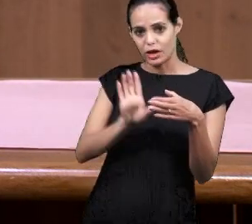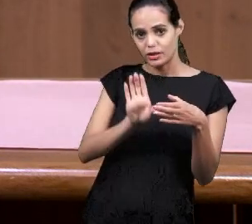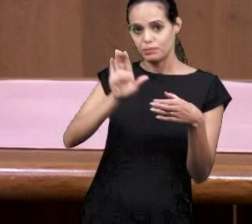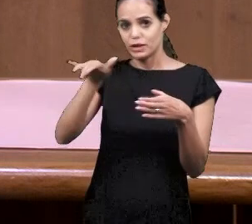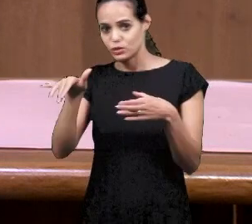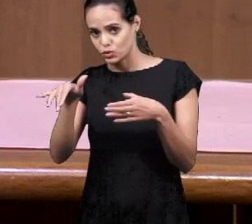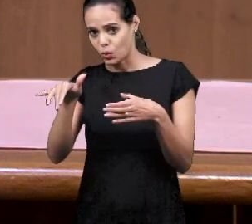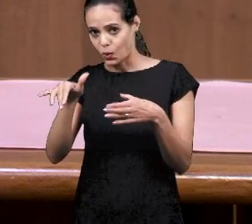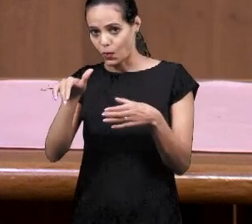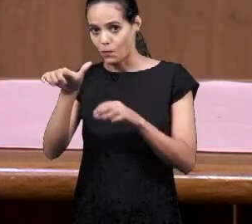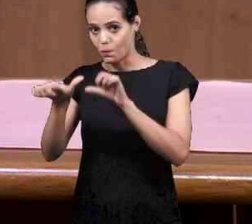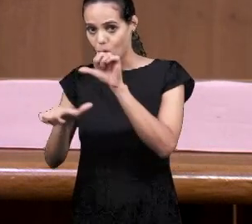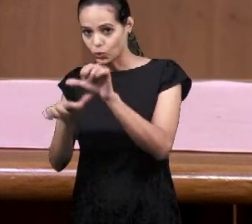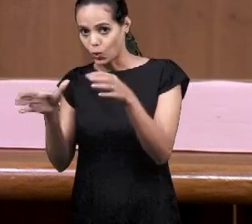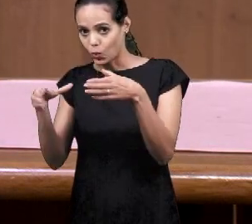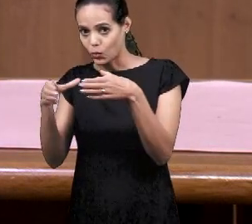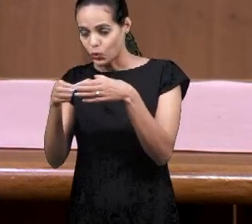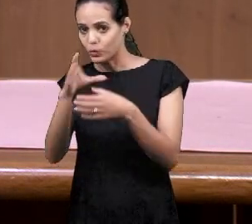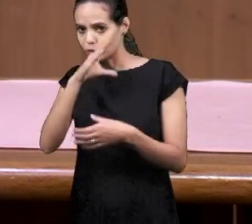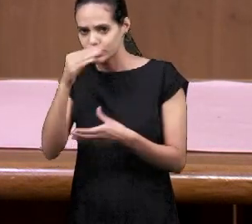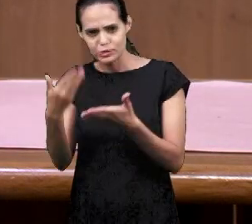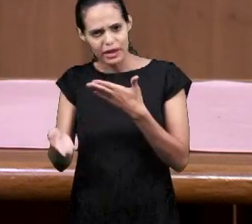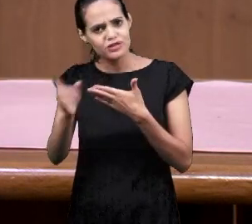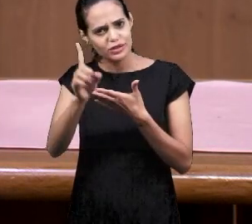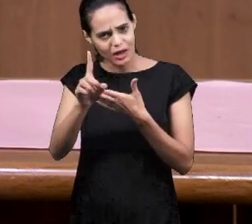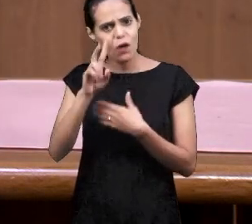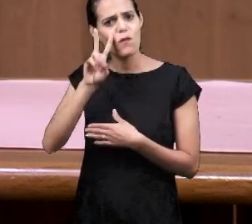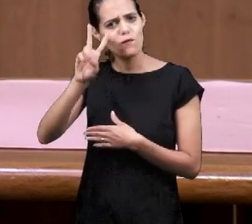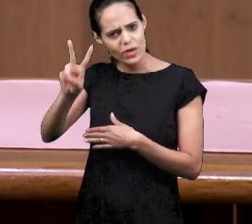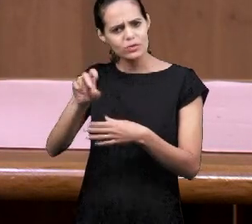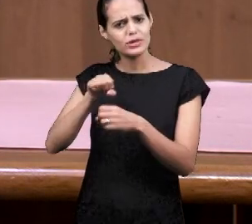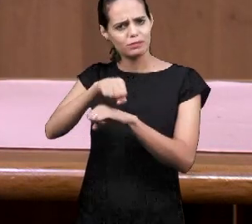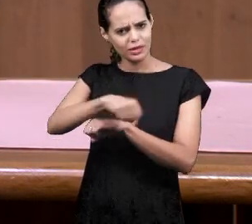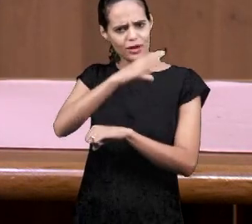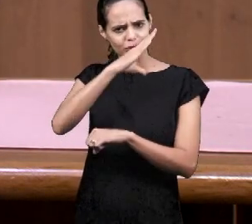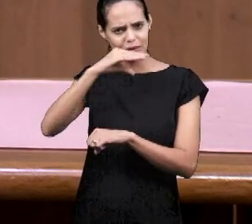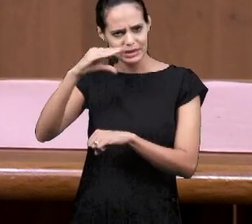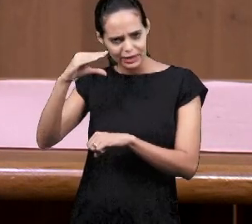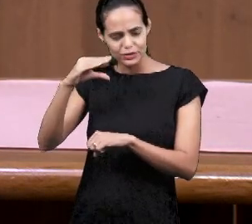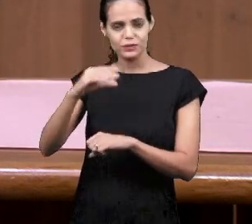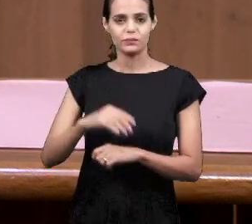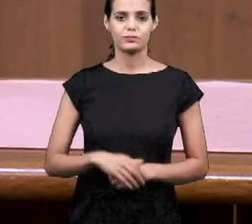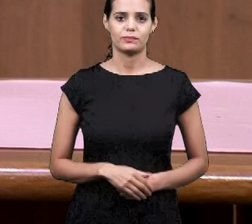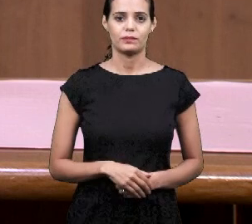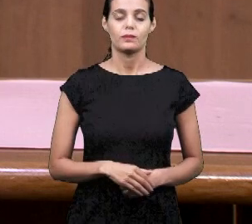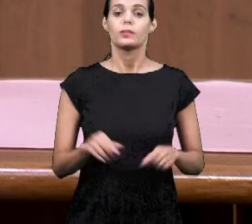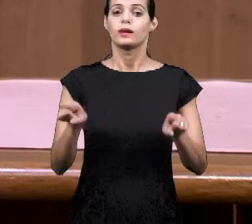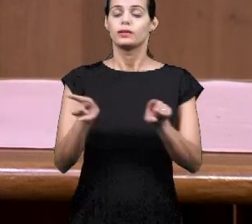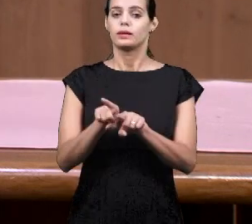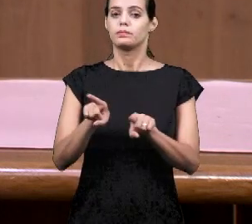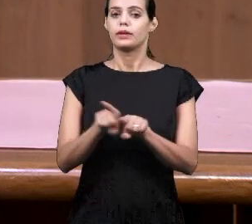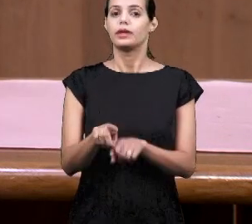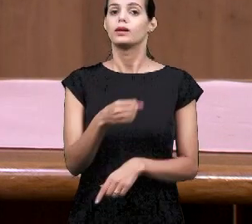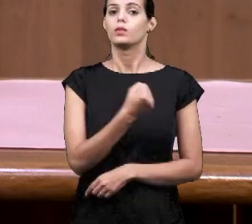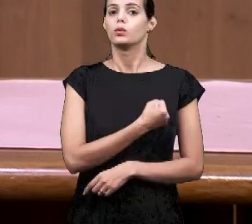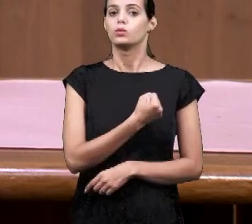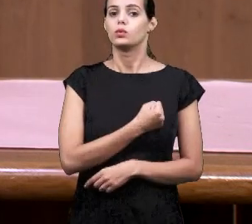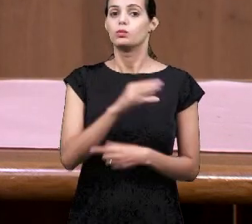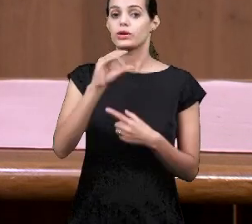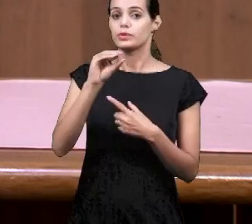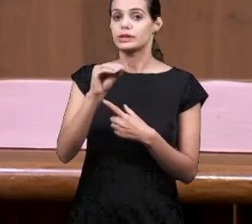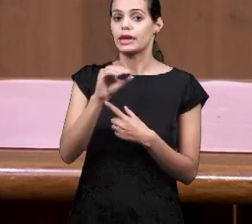cette formation. Rappelons le numéro 0800, nous rappelons toujours ce numéro parce que c'est une manière